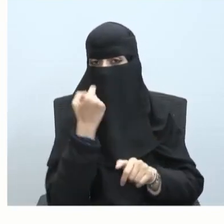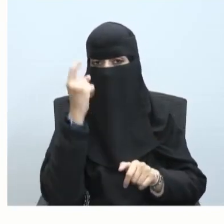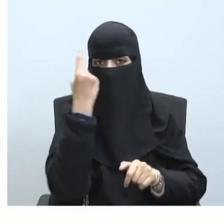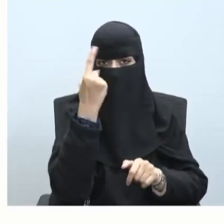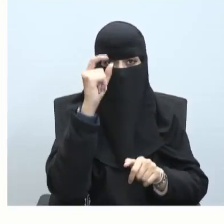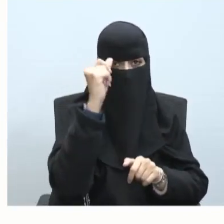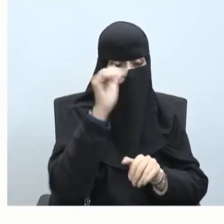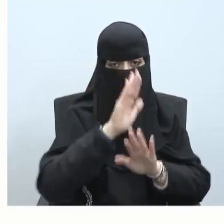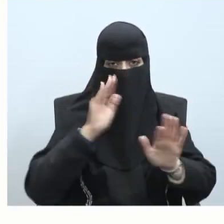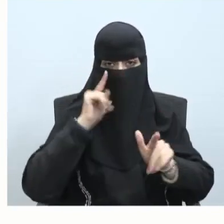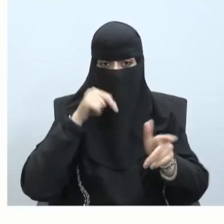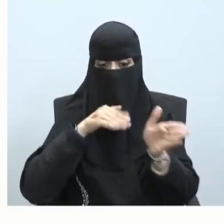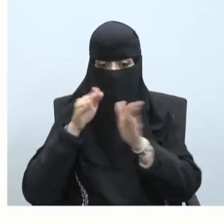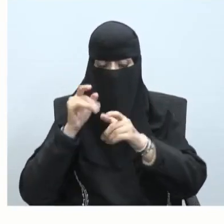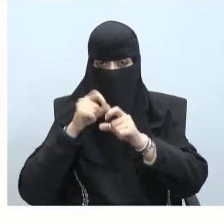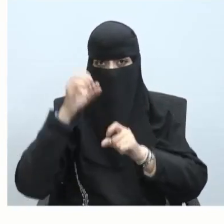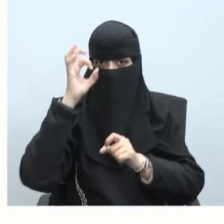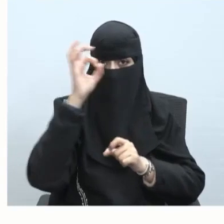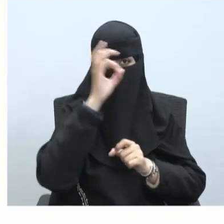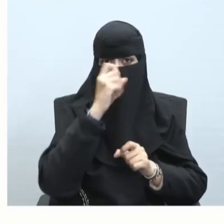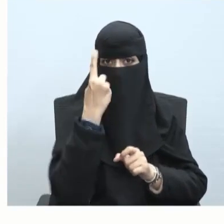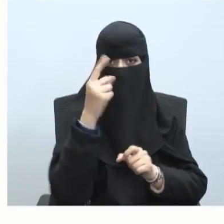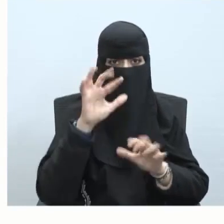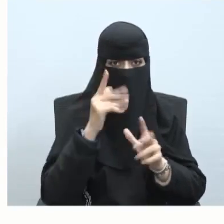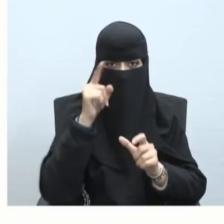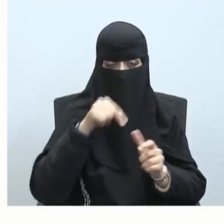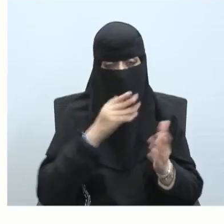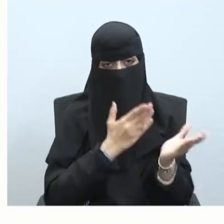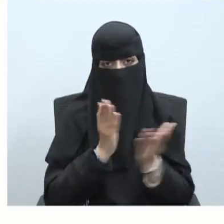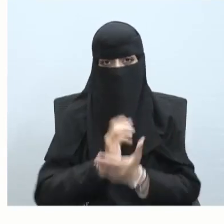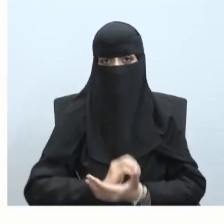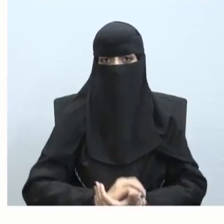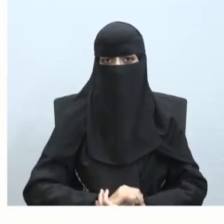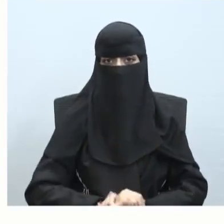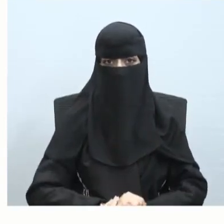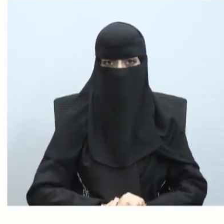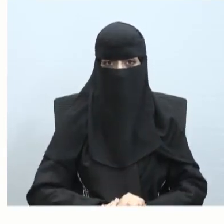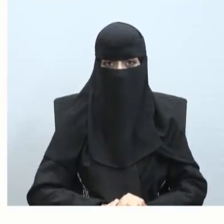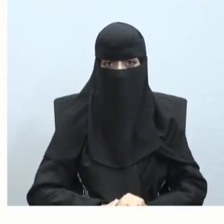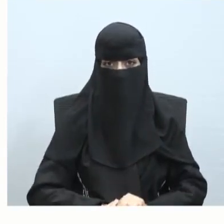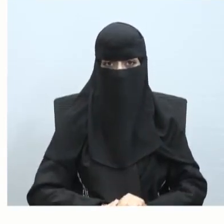ان نركز عليها القطعه النقديه من فئه ريال نحوطها وتفضلوا يا ابطال